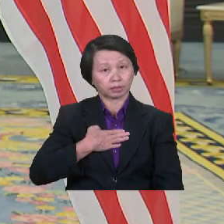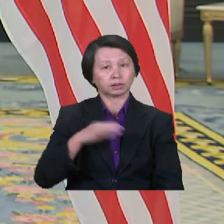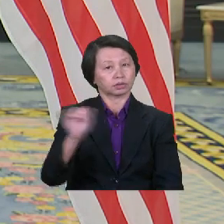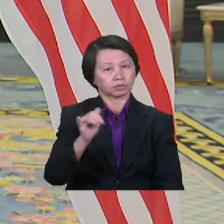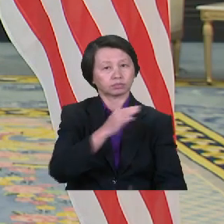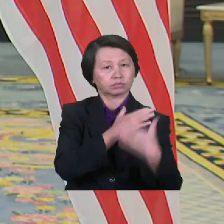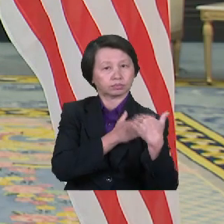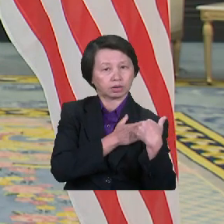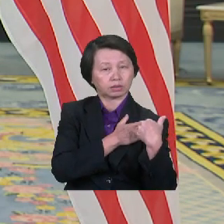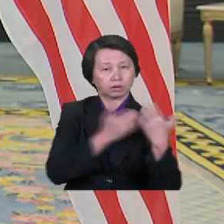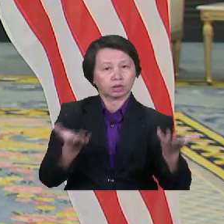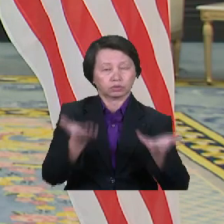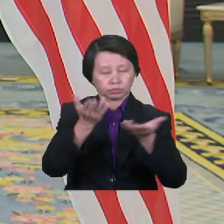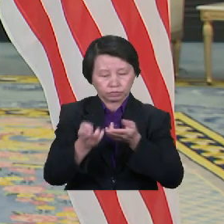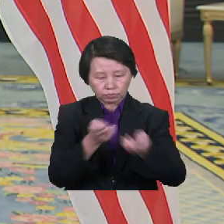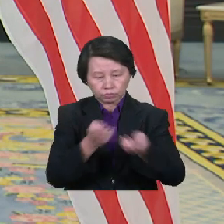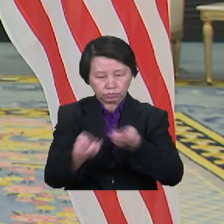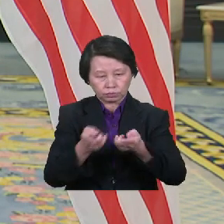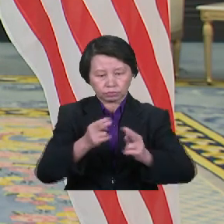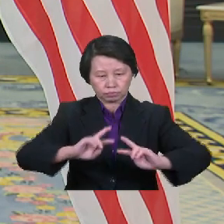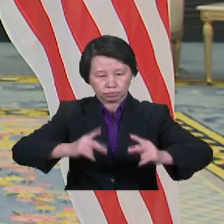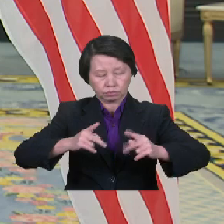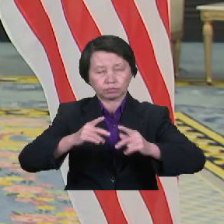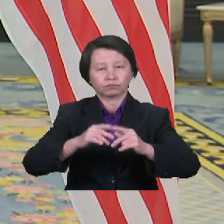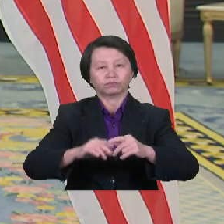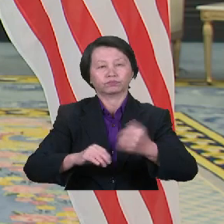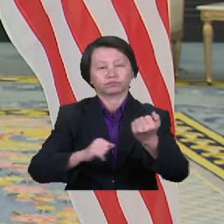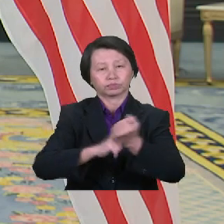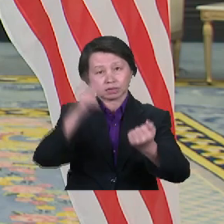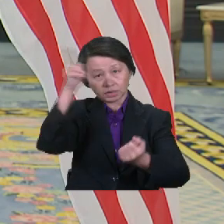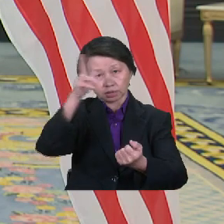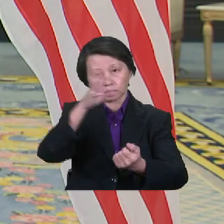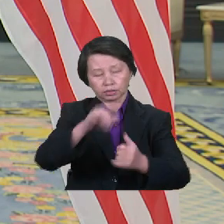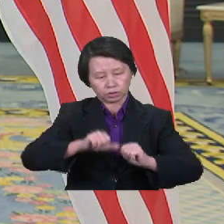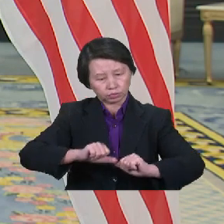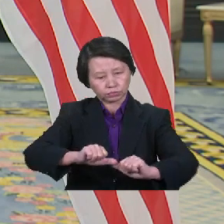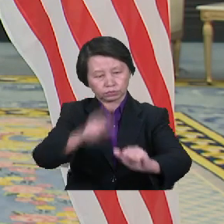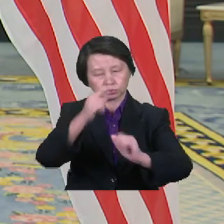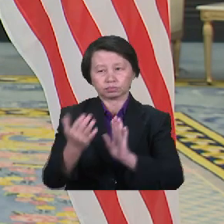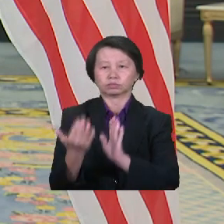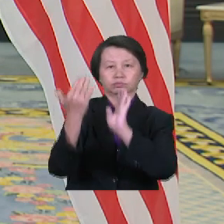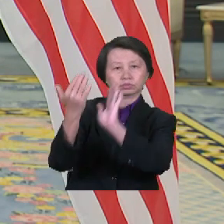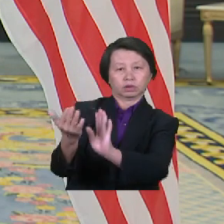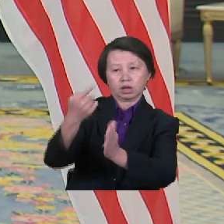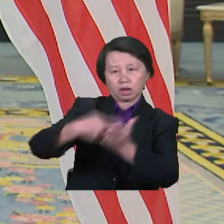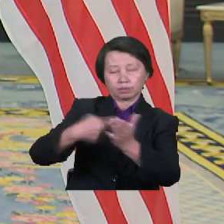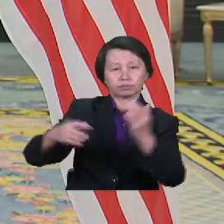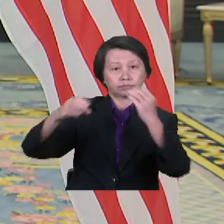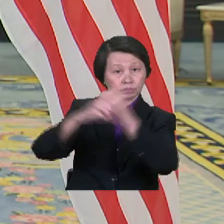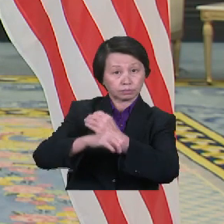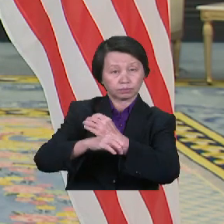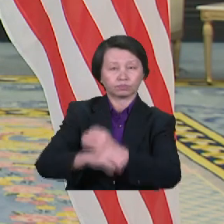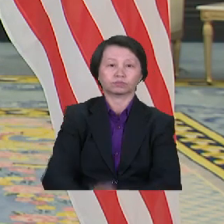berperanan dalam mendukong usaha-usaha murni kerajaan di samping terus berusaha untuk mendepani sebarang